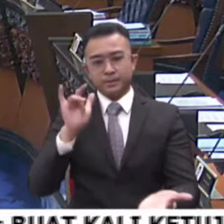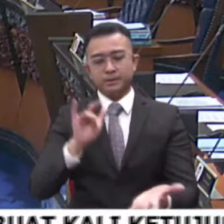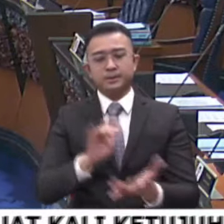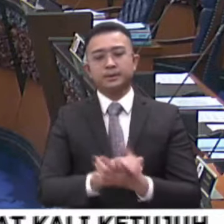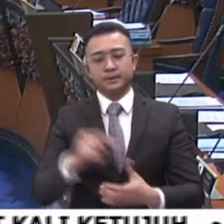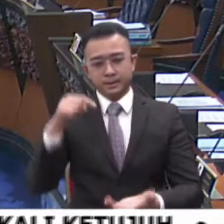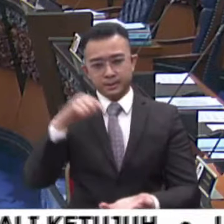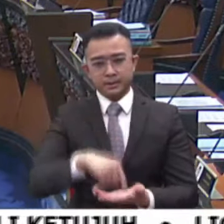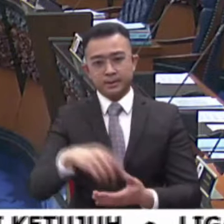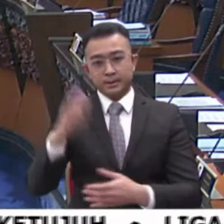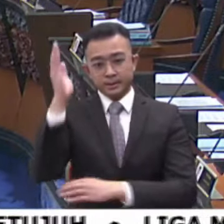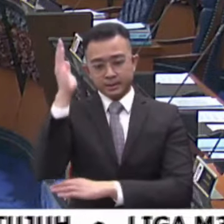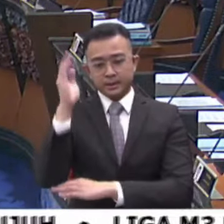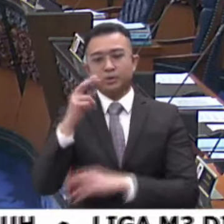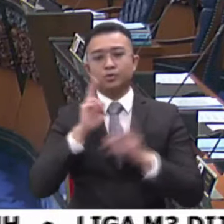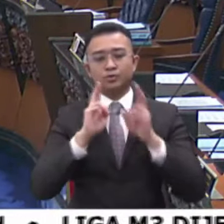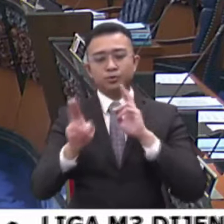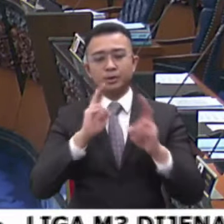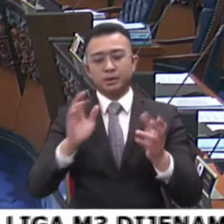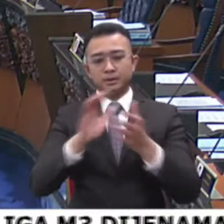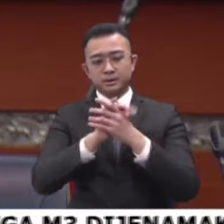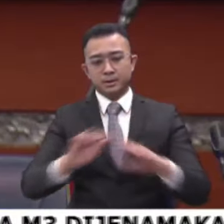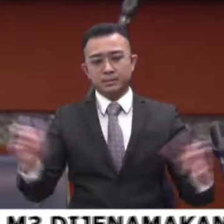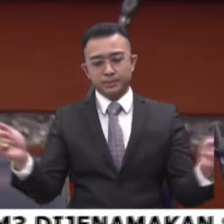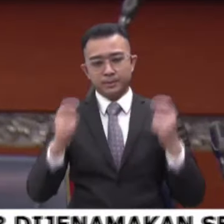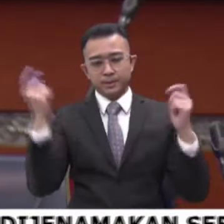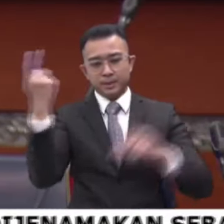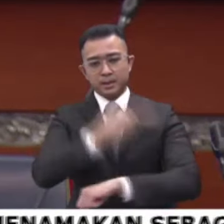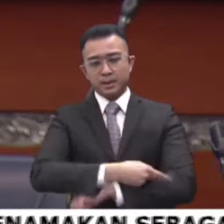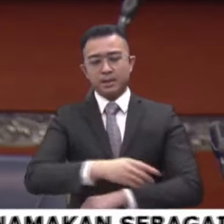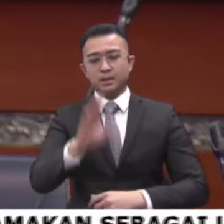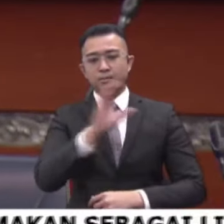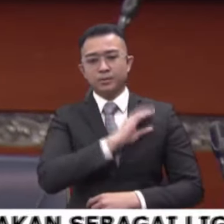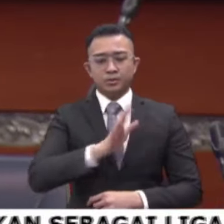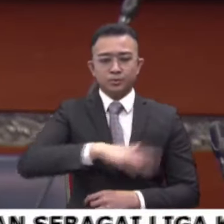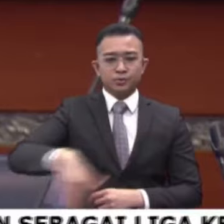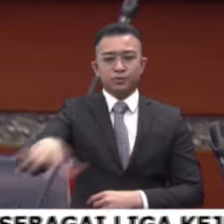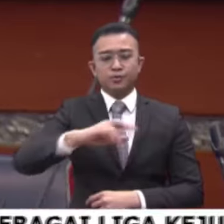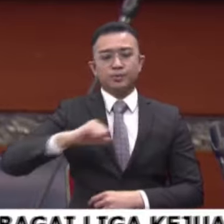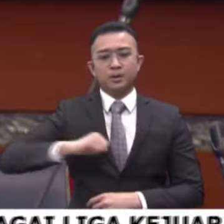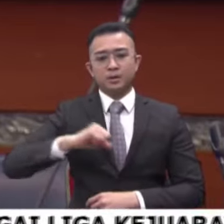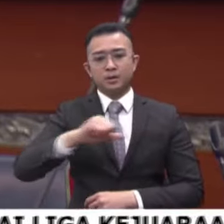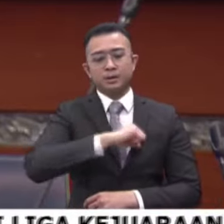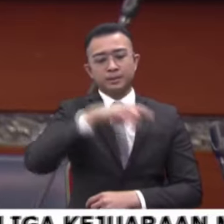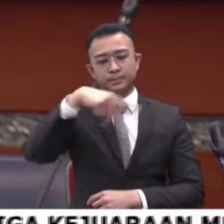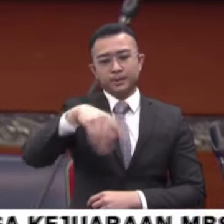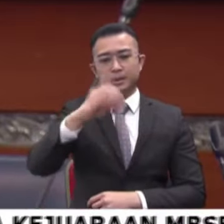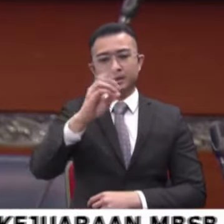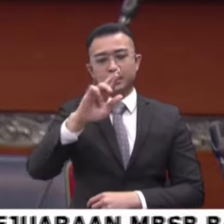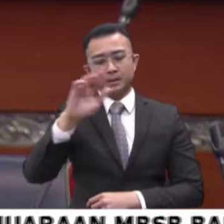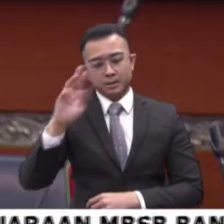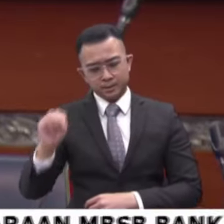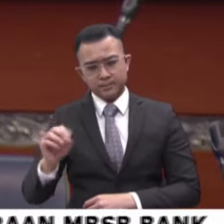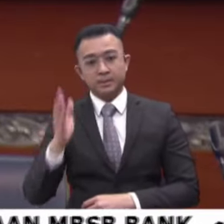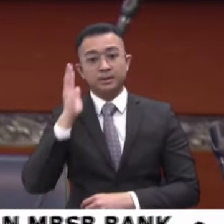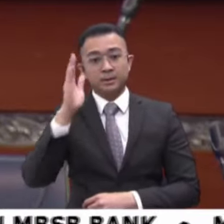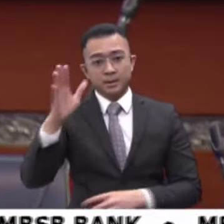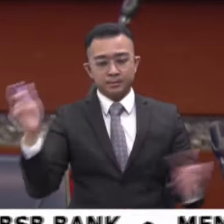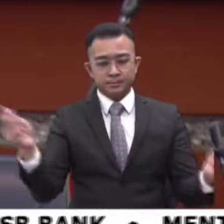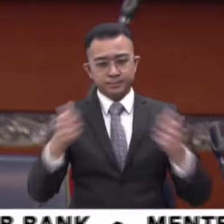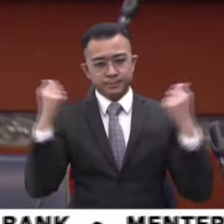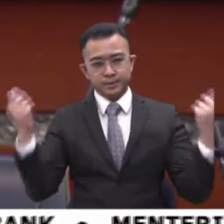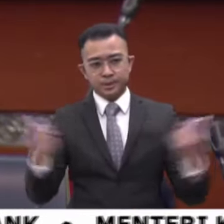pada tengah hari ini mengucapkan selamat menyambut Hari Polis kepada semua anggota PDIM kita yang akan yang